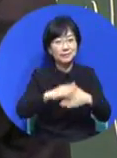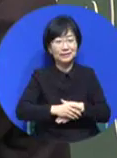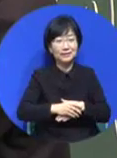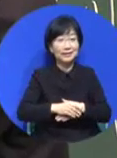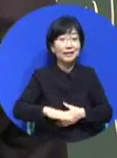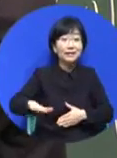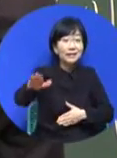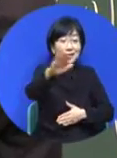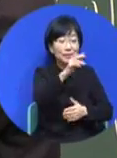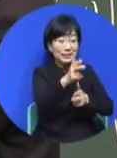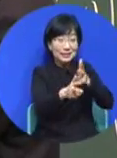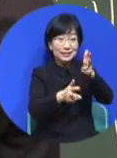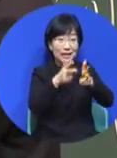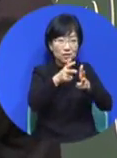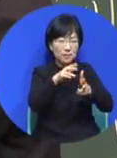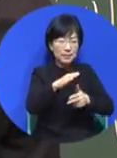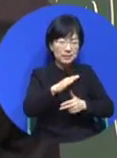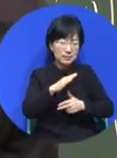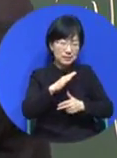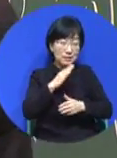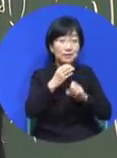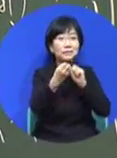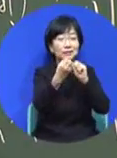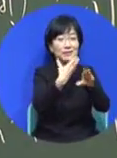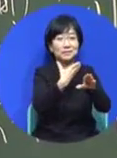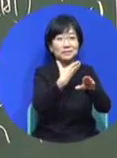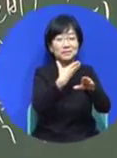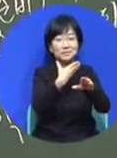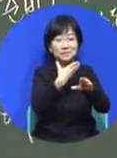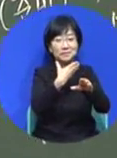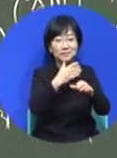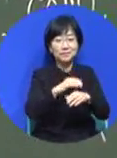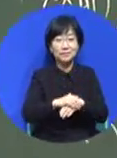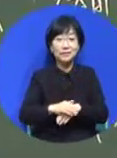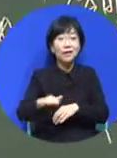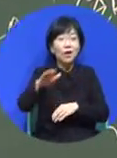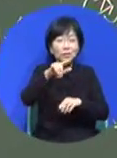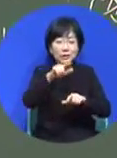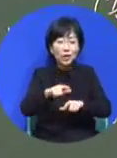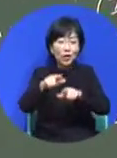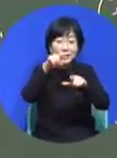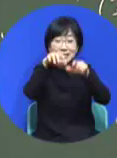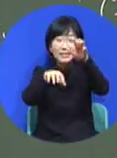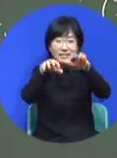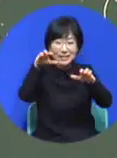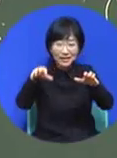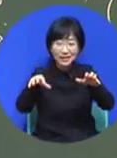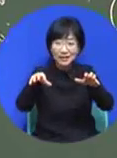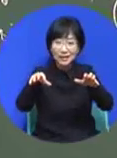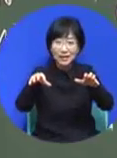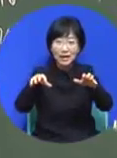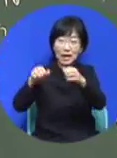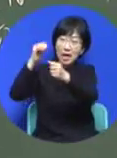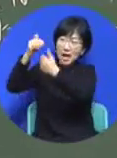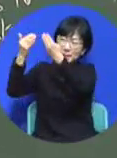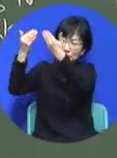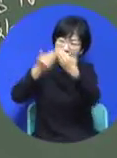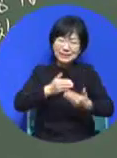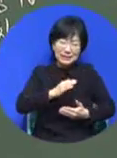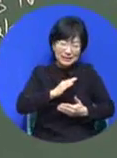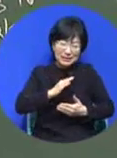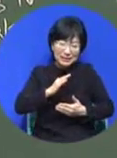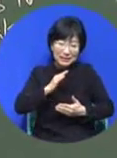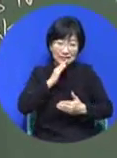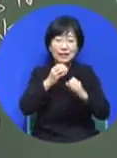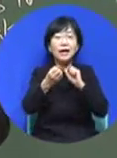산업에 진짜 응답. So I pray for true answers in your business place. 정말 하나님 주신 응답. And the